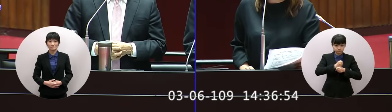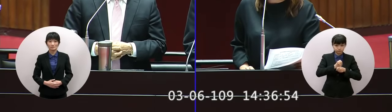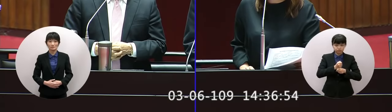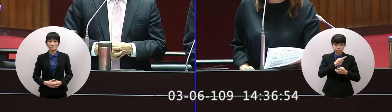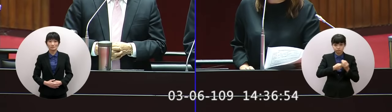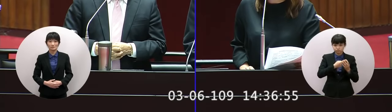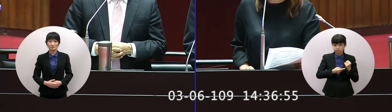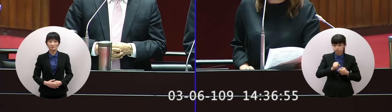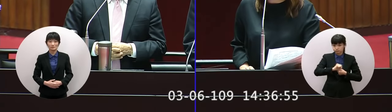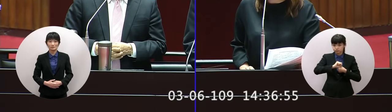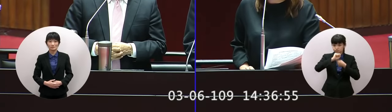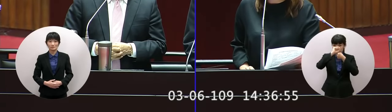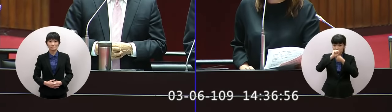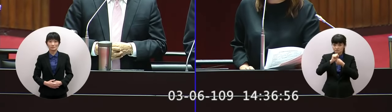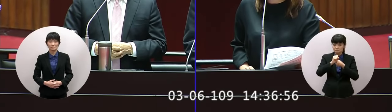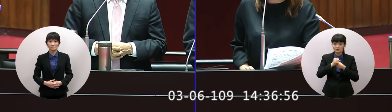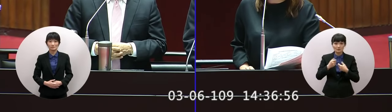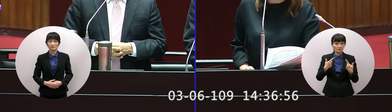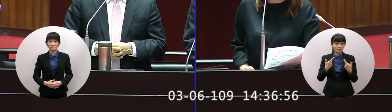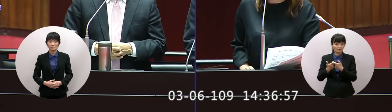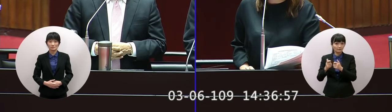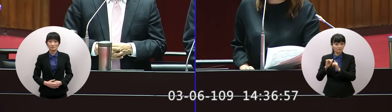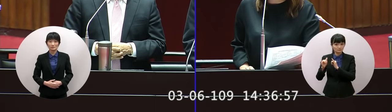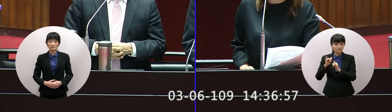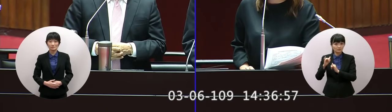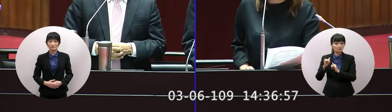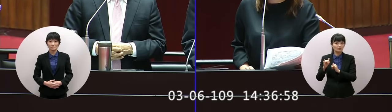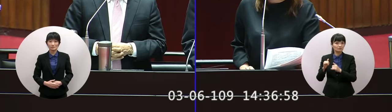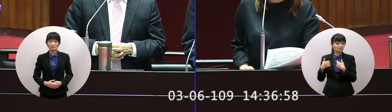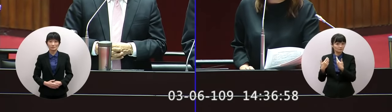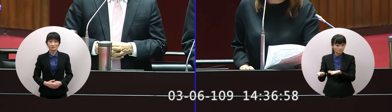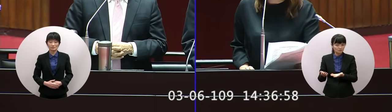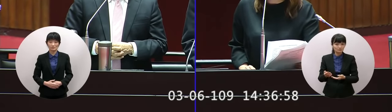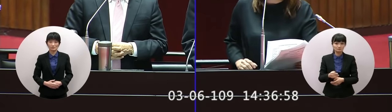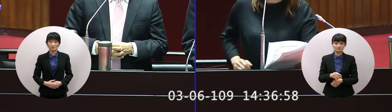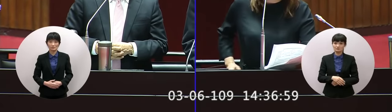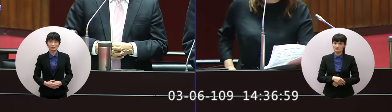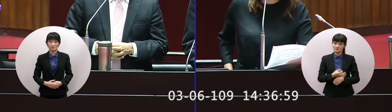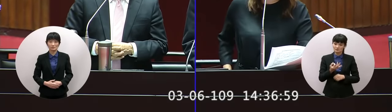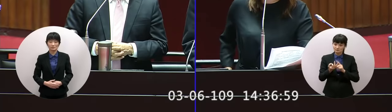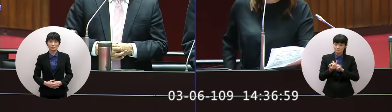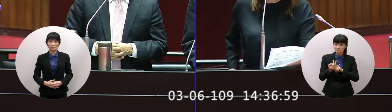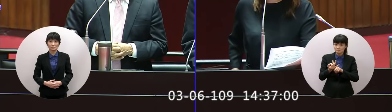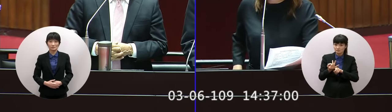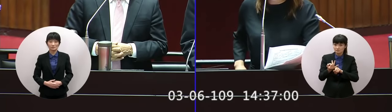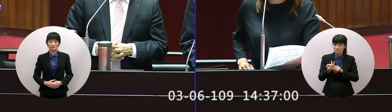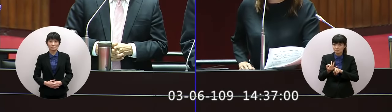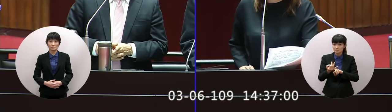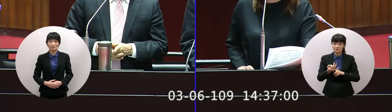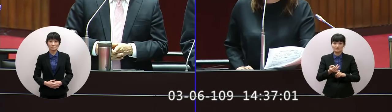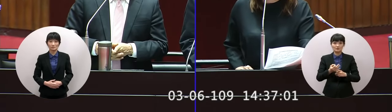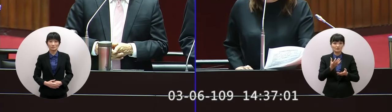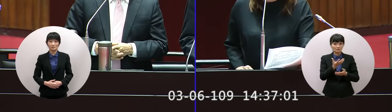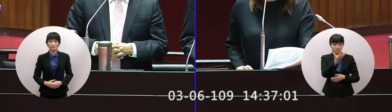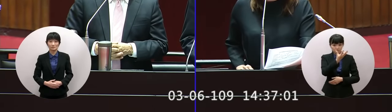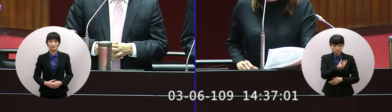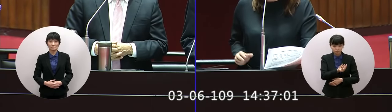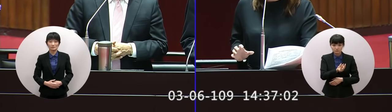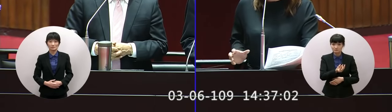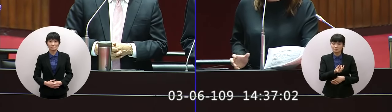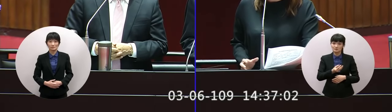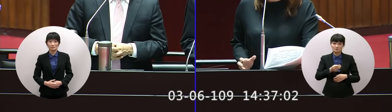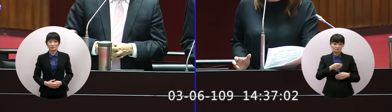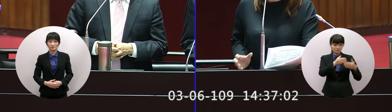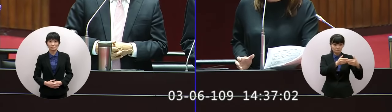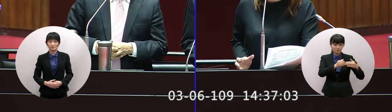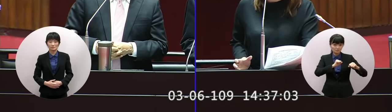像刚刚我们算的，不管它拼量也好拼价也好，它都拼不过大陆的这些低价竞争。所